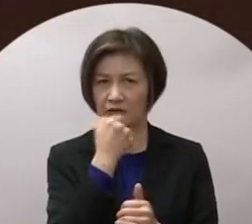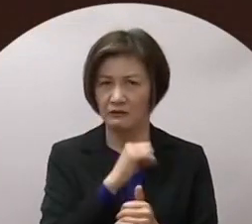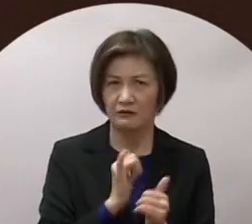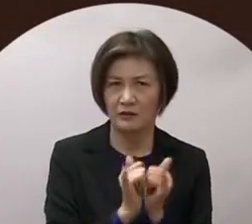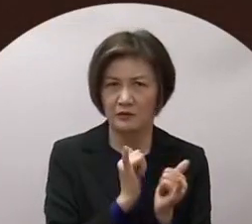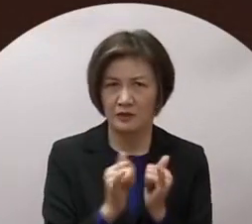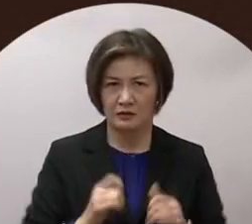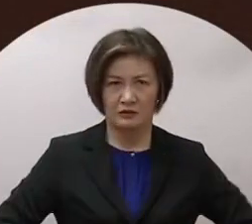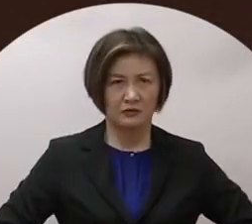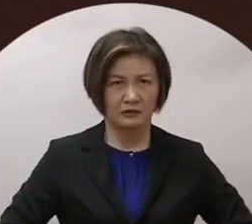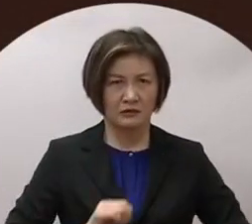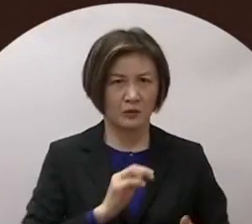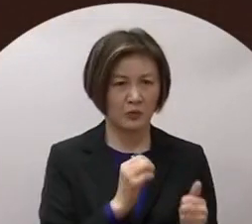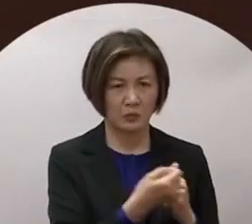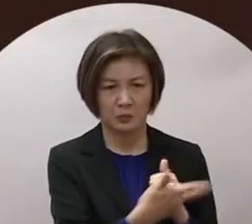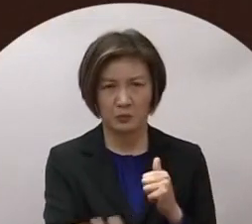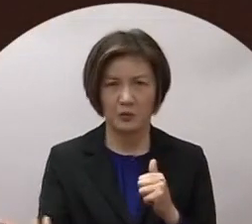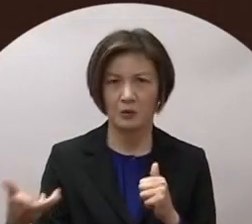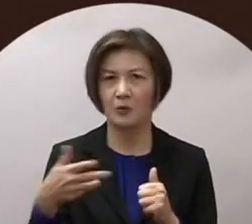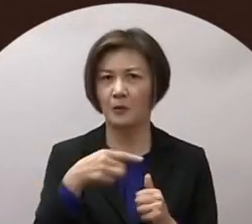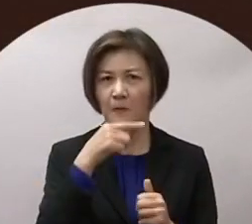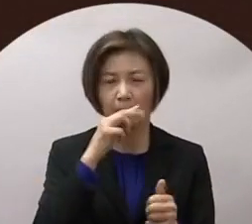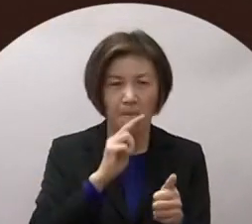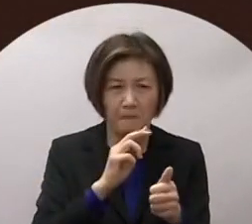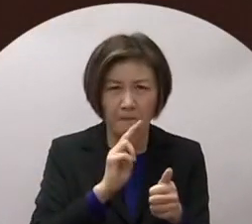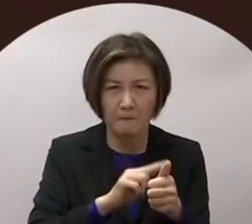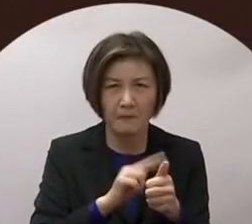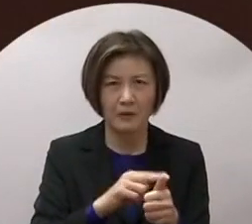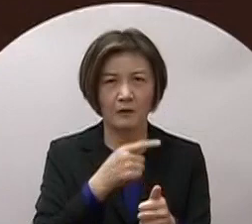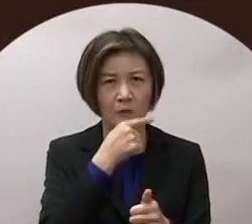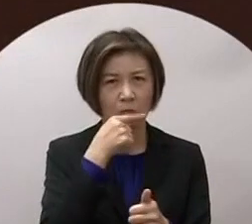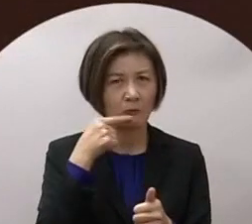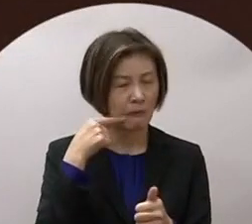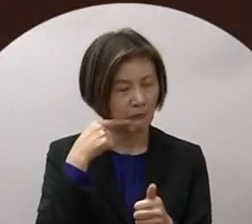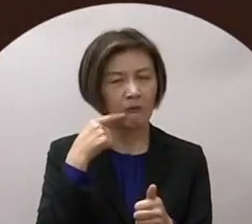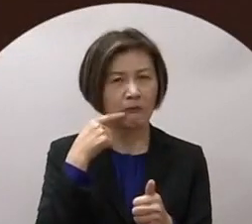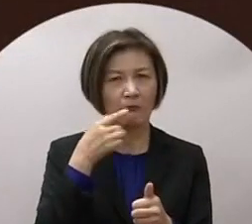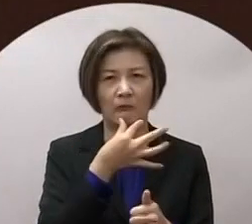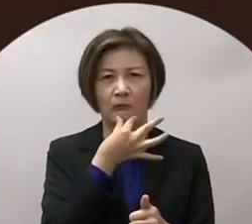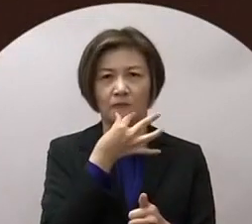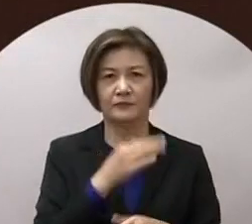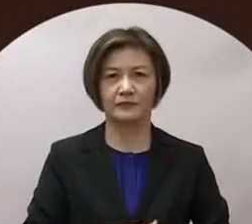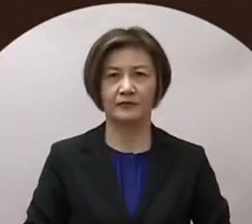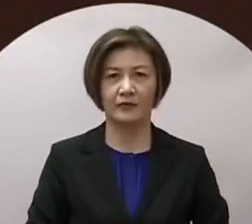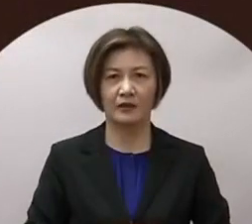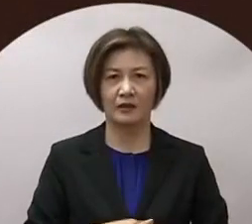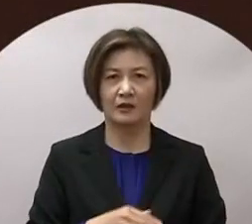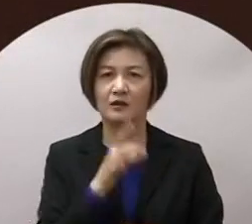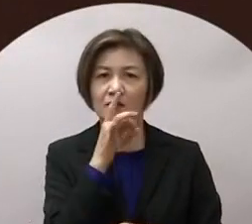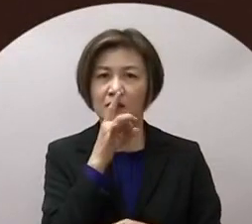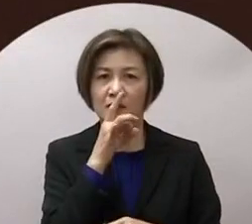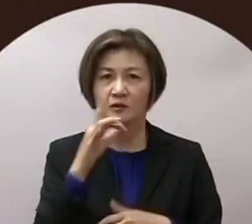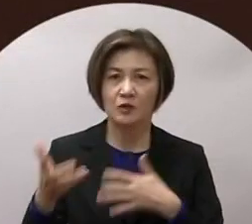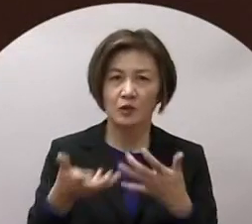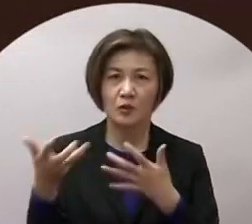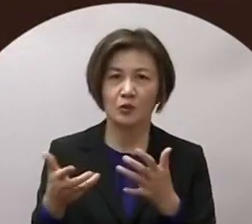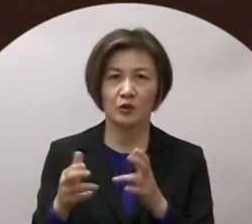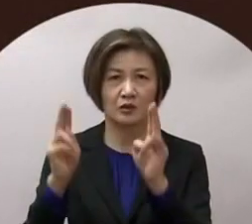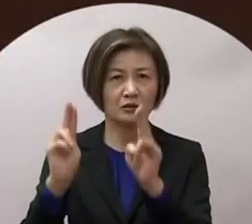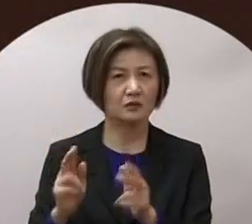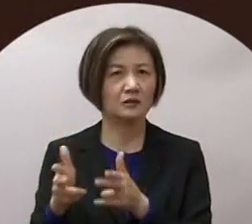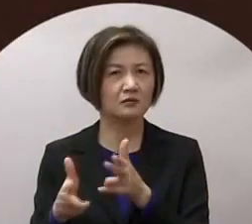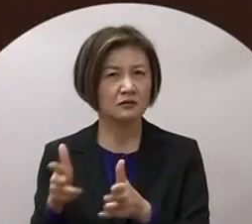良影响的红色警戒。中火这样子毛起来来烧煤，它是不演了